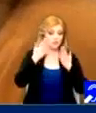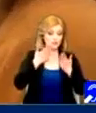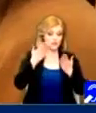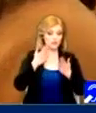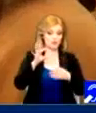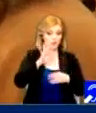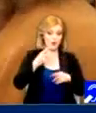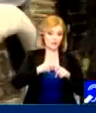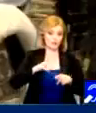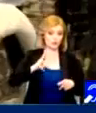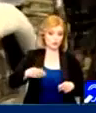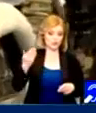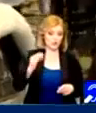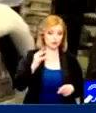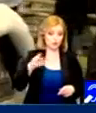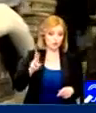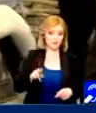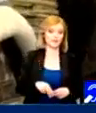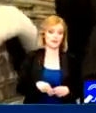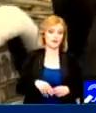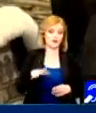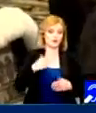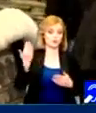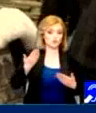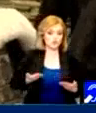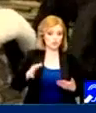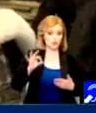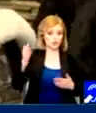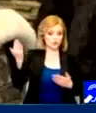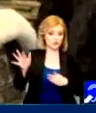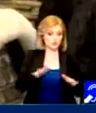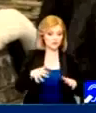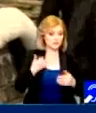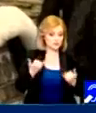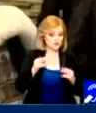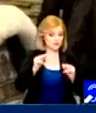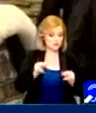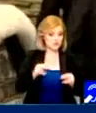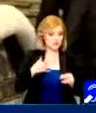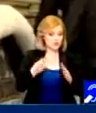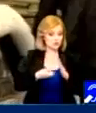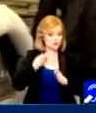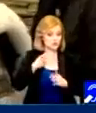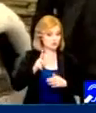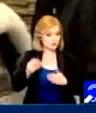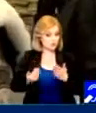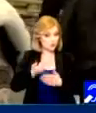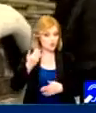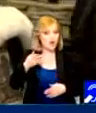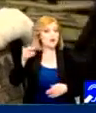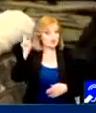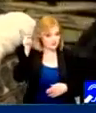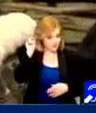foarte mult despre viață și activitatea ei, dar astăzi, să fiu sinceră, am mai aflat și niște